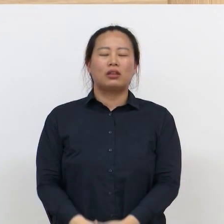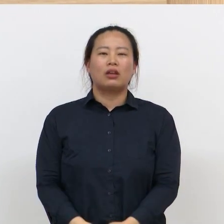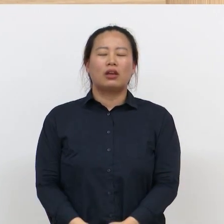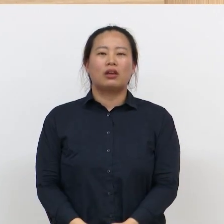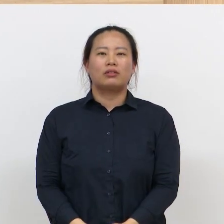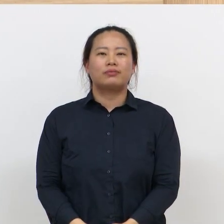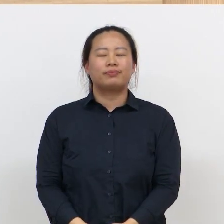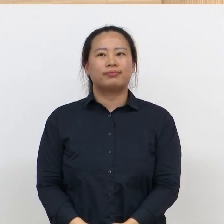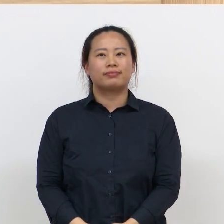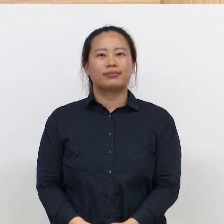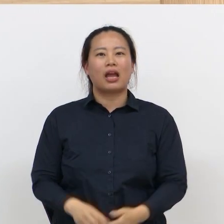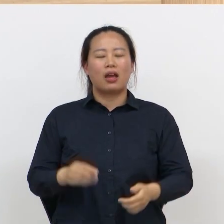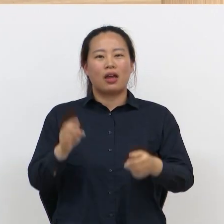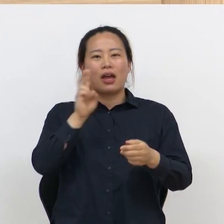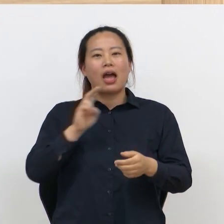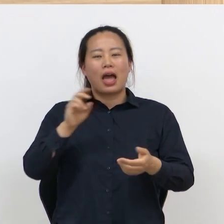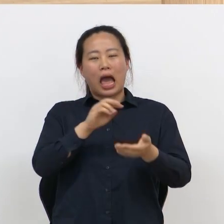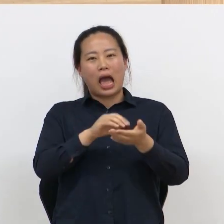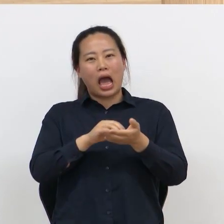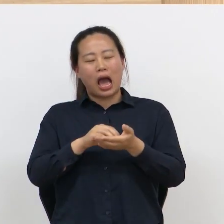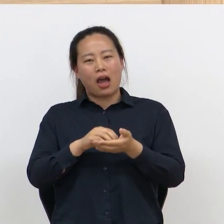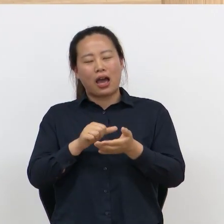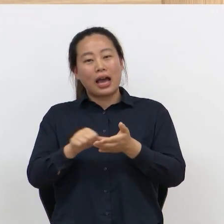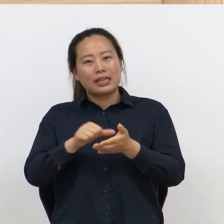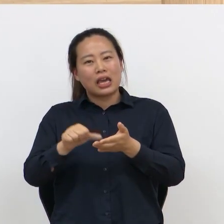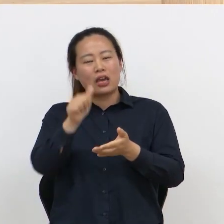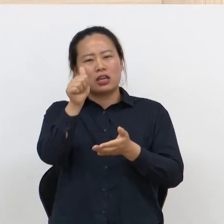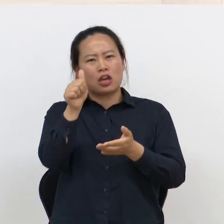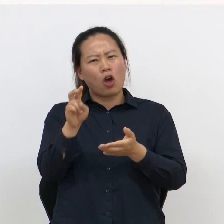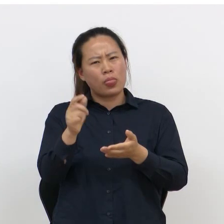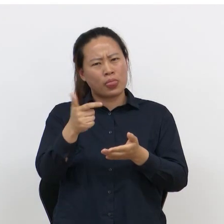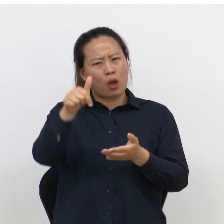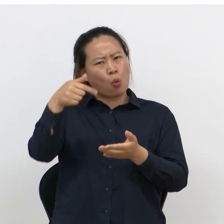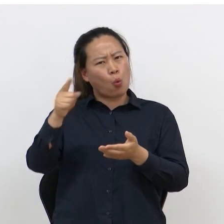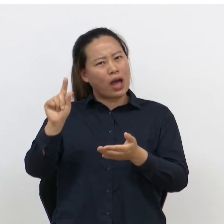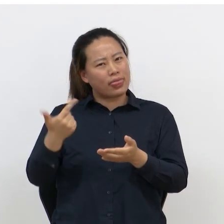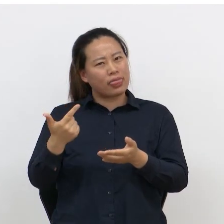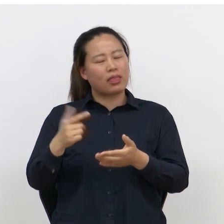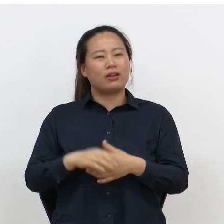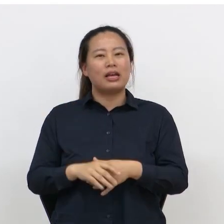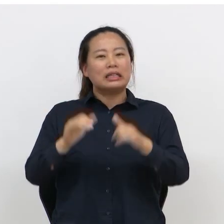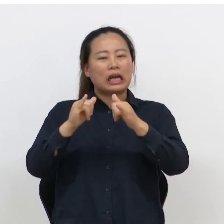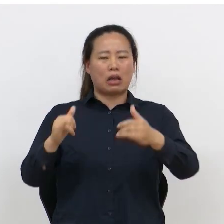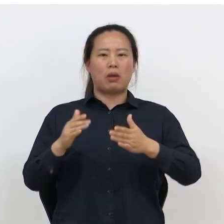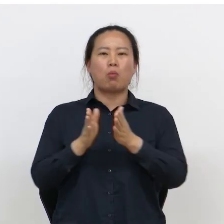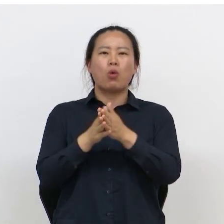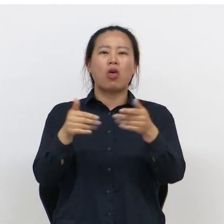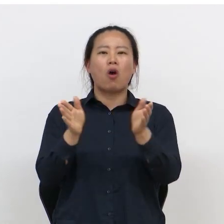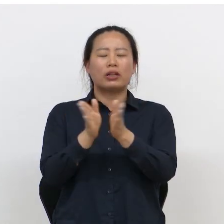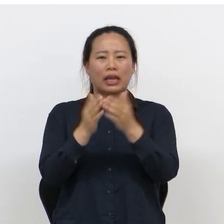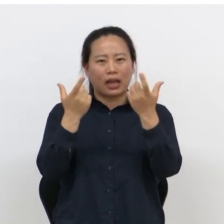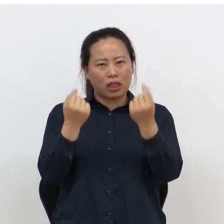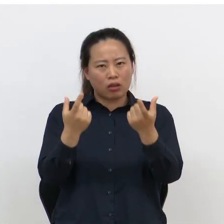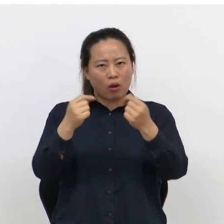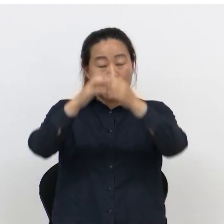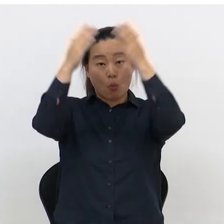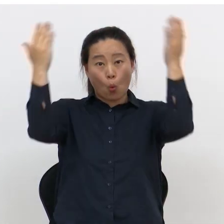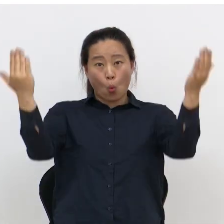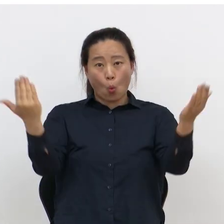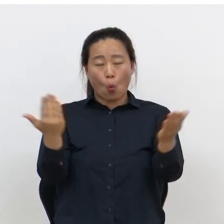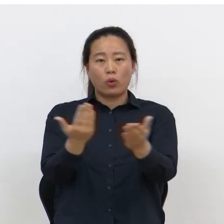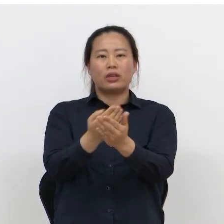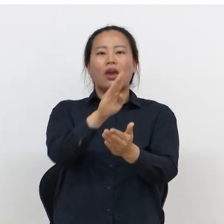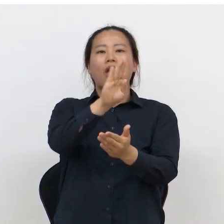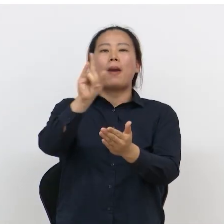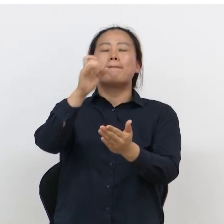그러니까 악기의 현, 관, 그 다음에 요 사람의 성대 모두가 이런